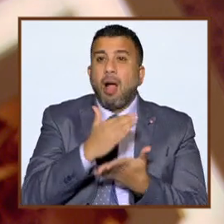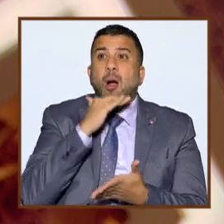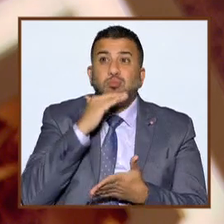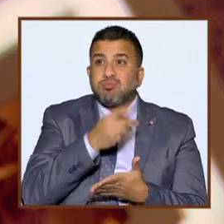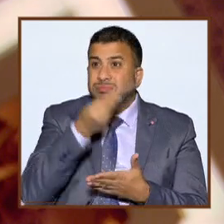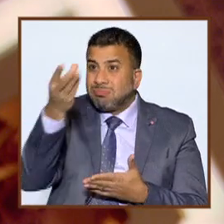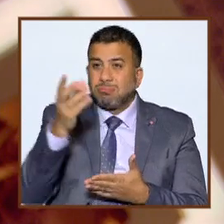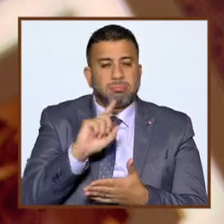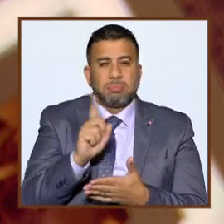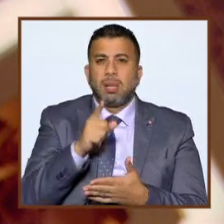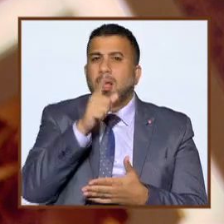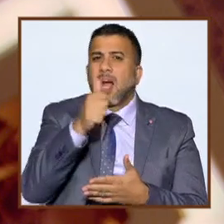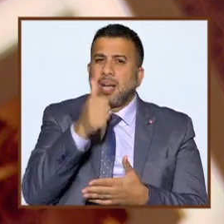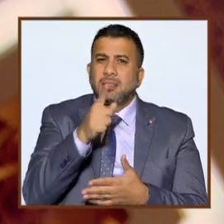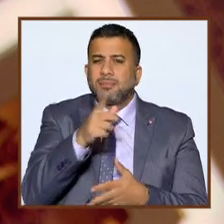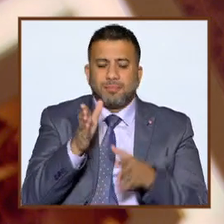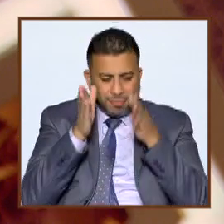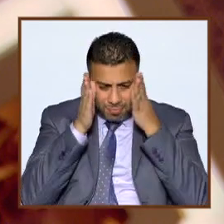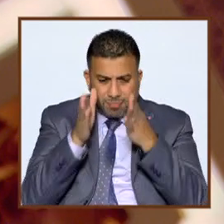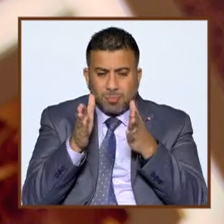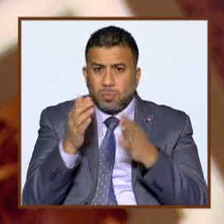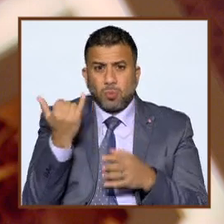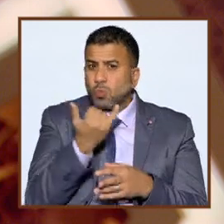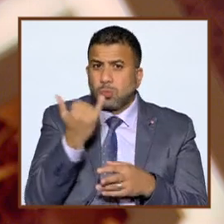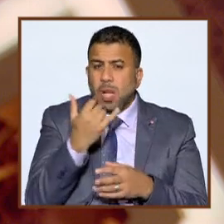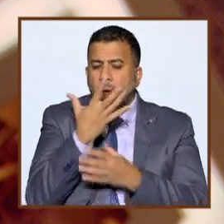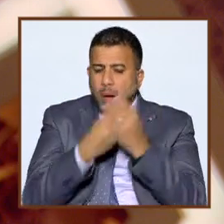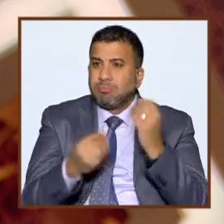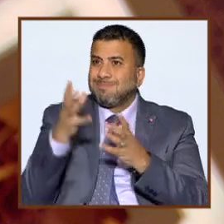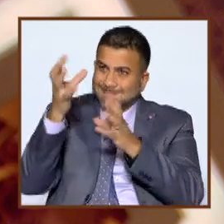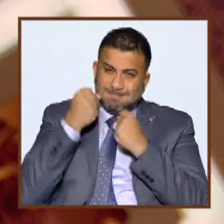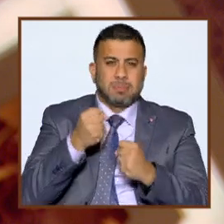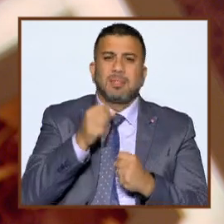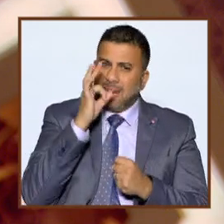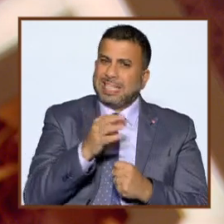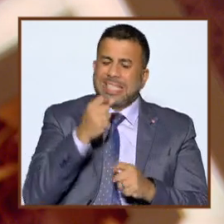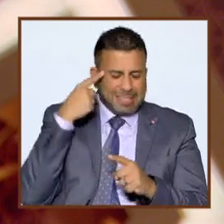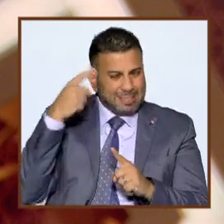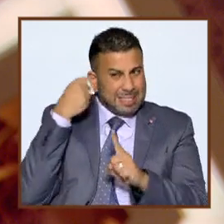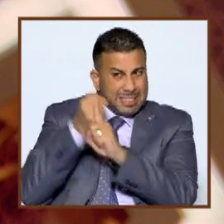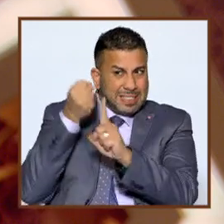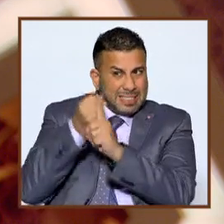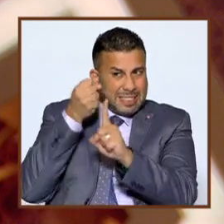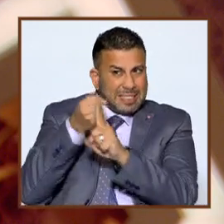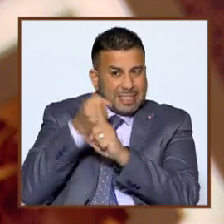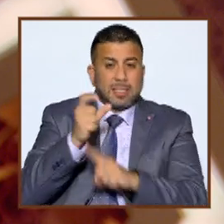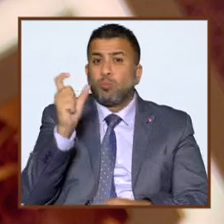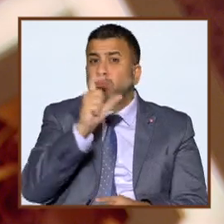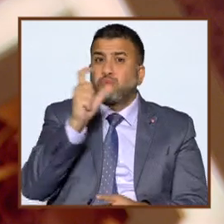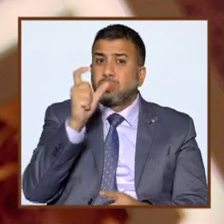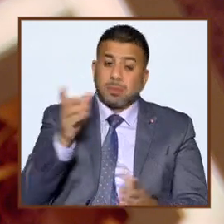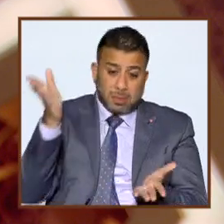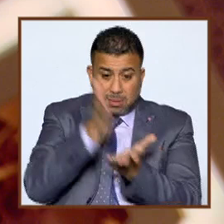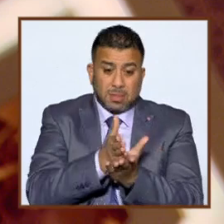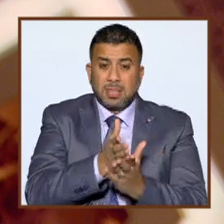جل اهتمامكم و يعني قضيتكم الكبرى هو كيف يرجع هذا الولد إلى الإسلام، كيف يرجع هذا الولد إلى